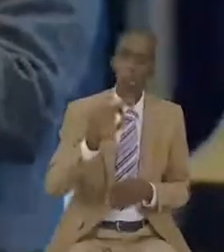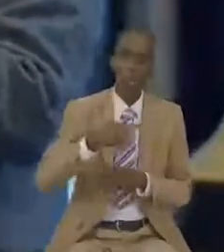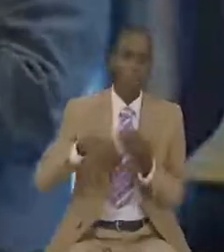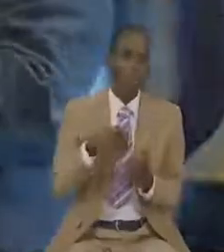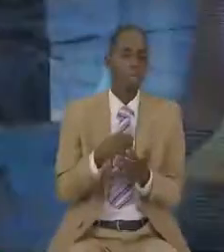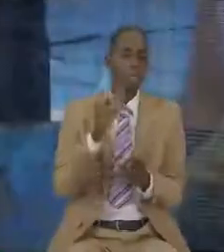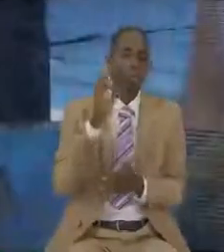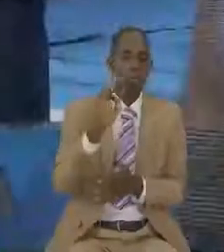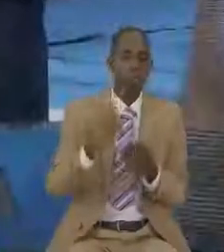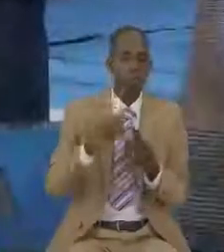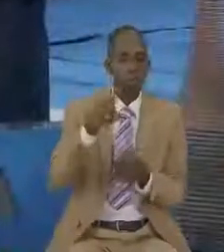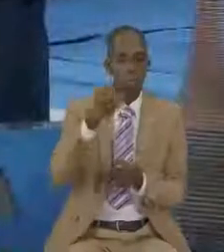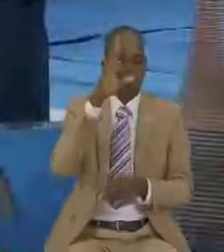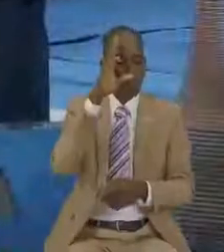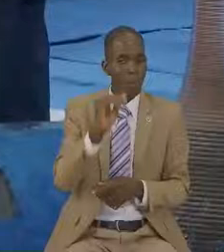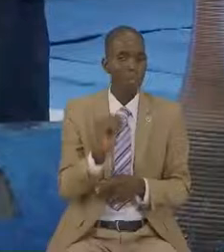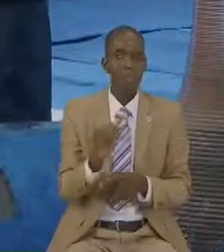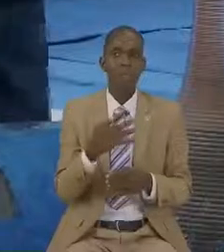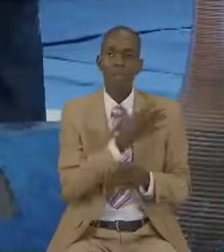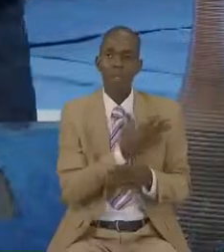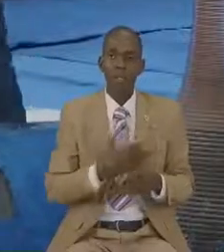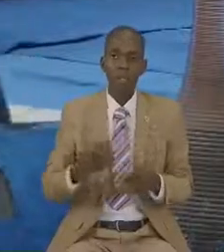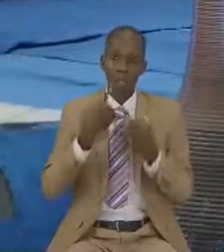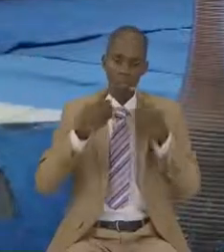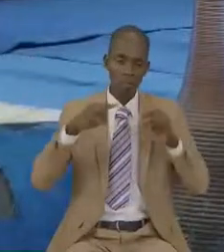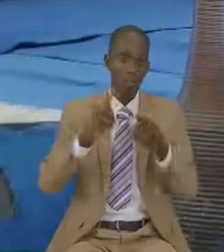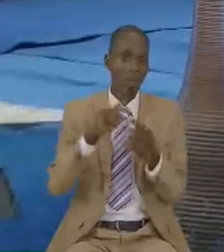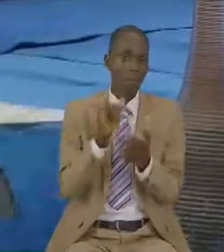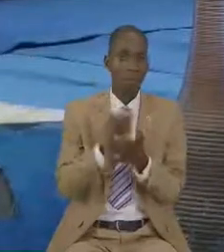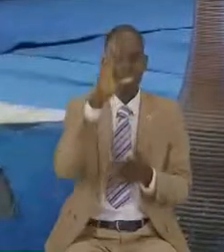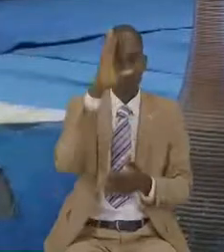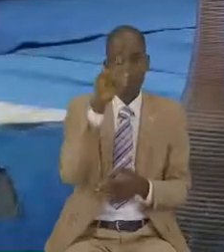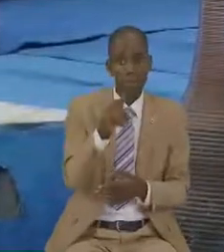cela et lui annonça la, et lui proclama